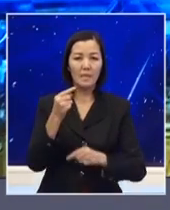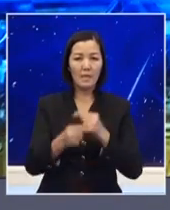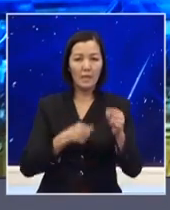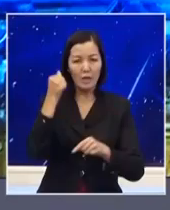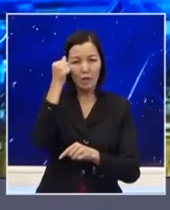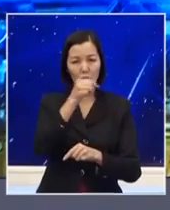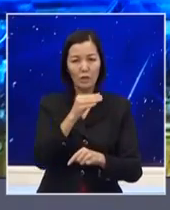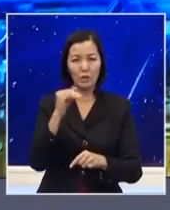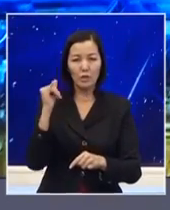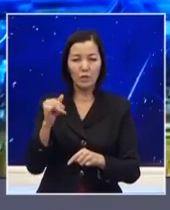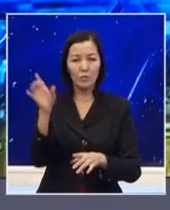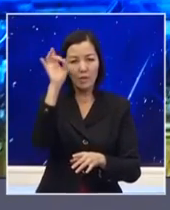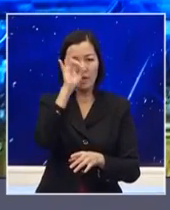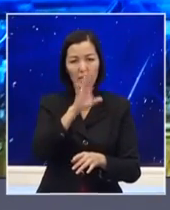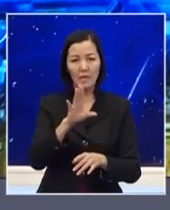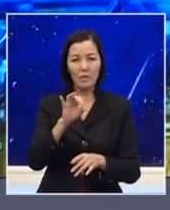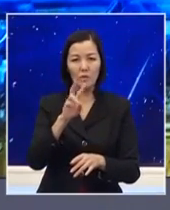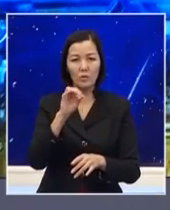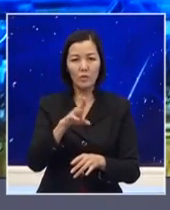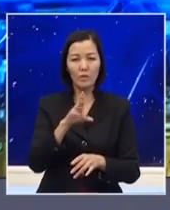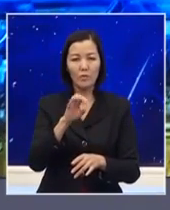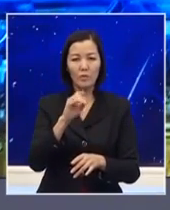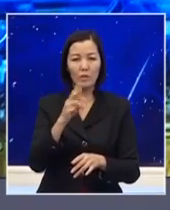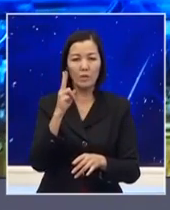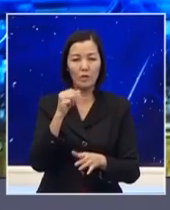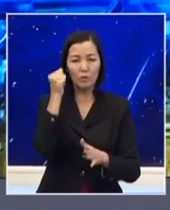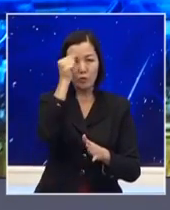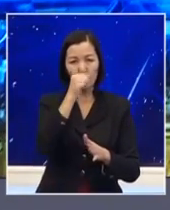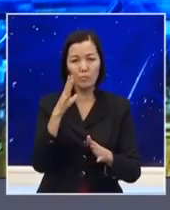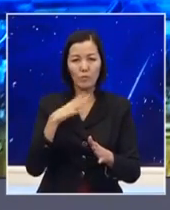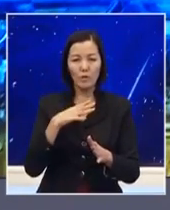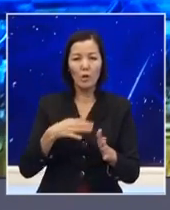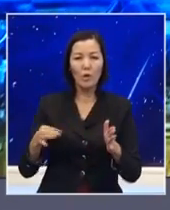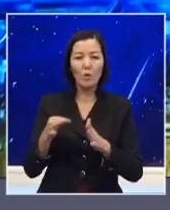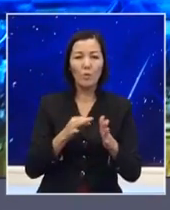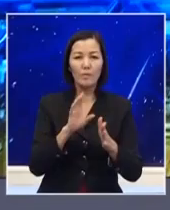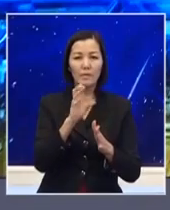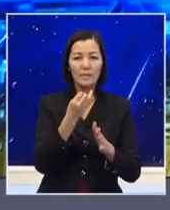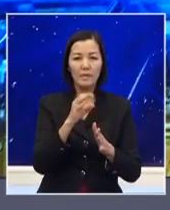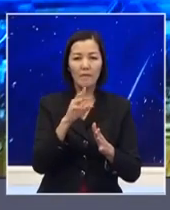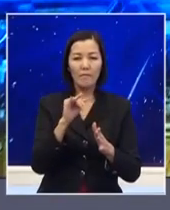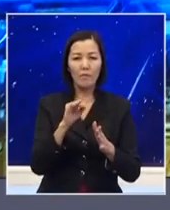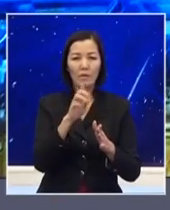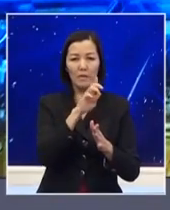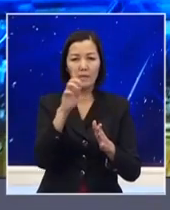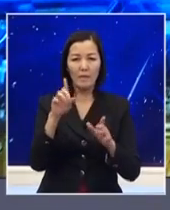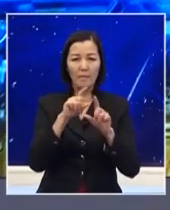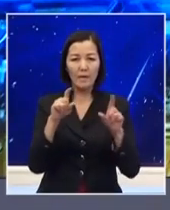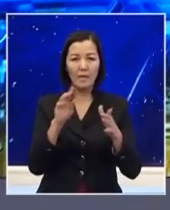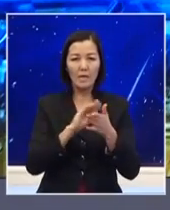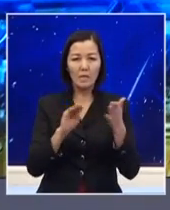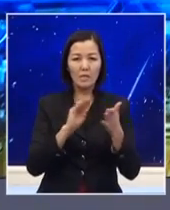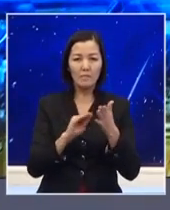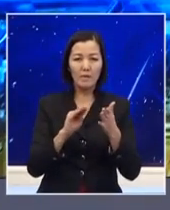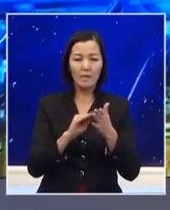Келер жылы Жетісудың атақты султаны тезек төреге 200 жыл. Осы орайда облыстық Сәкен Сейфуллин атындағы кітапханада жазба ақындар